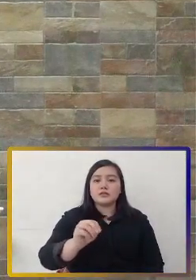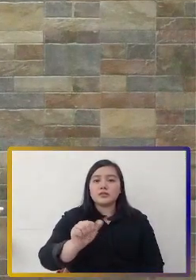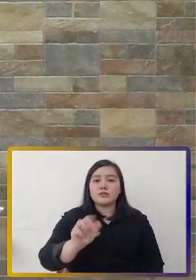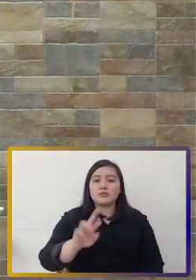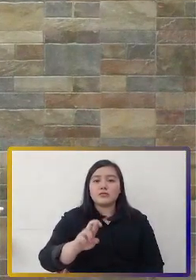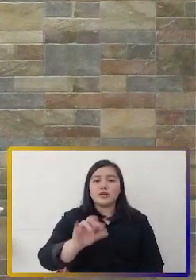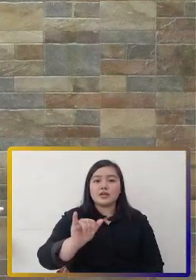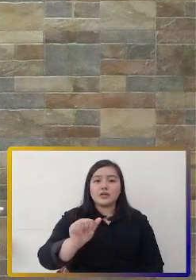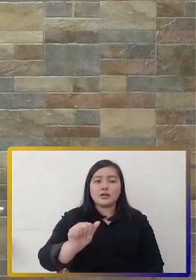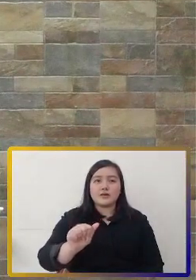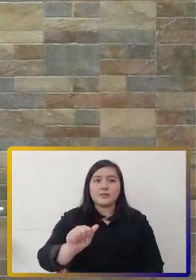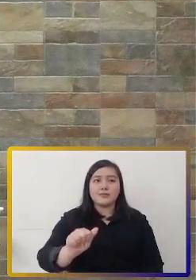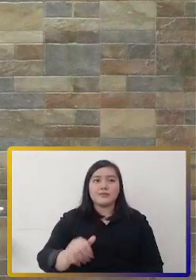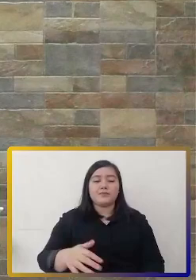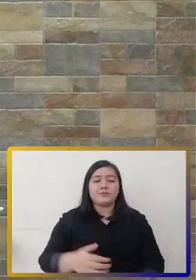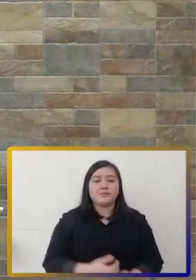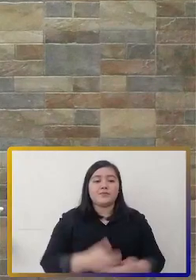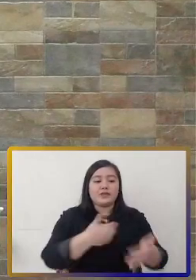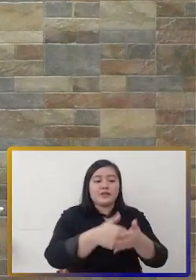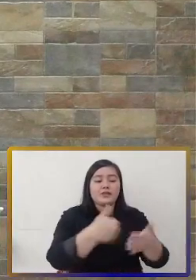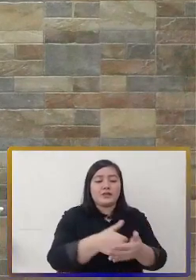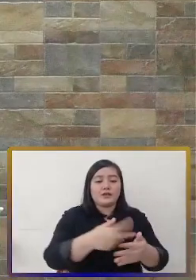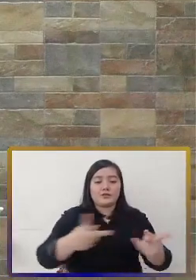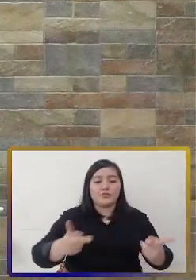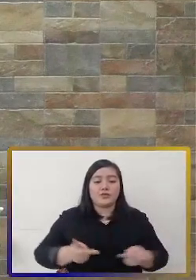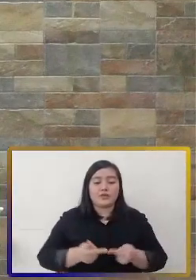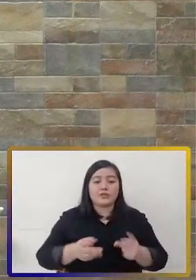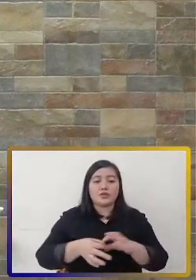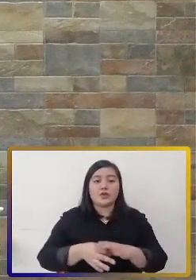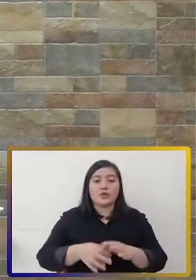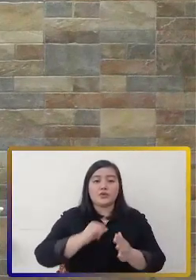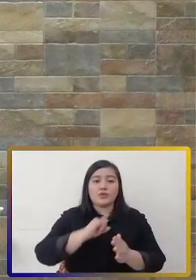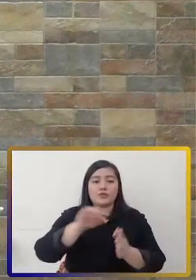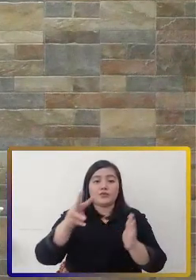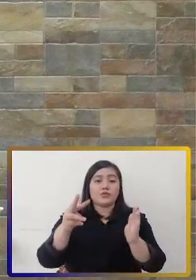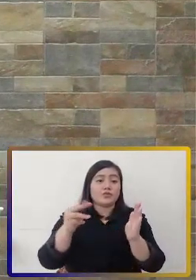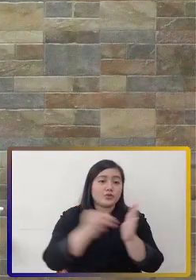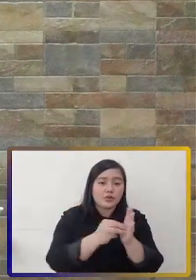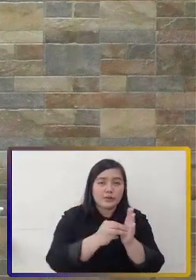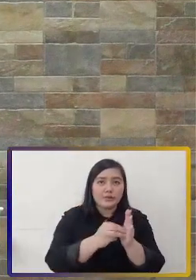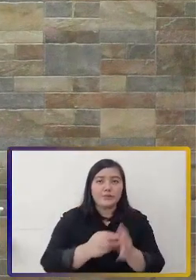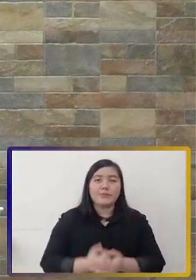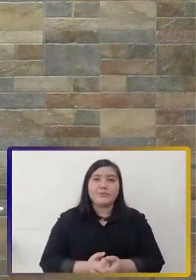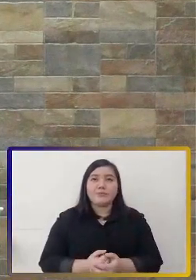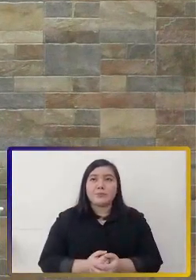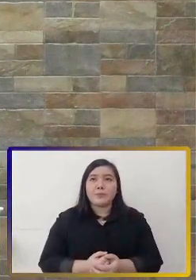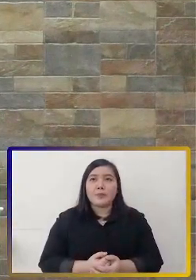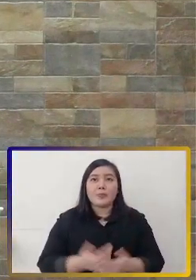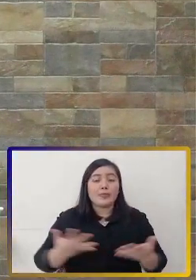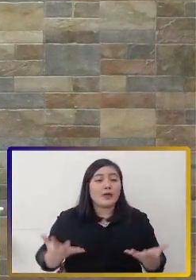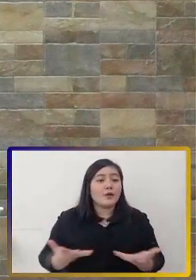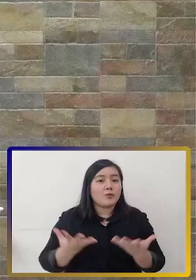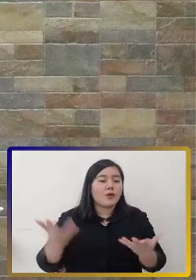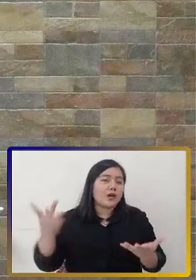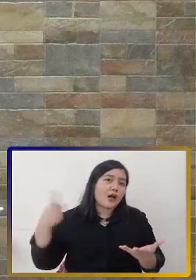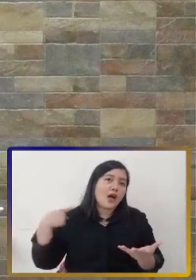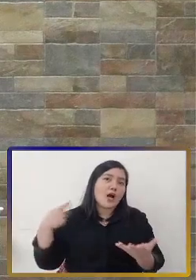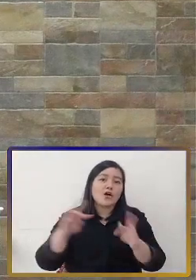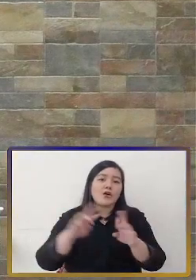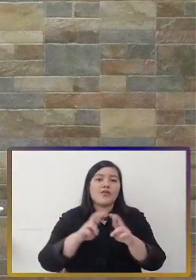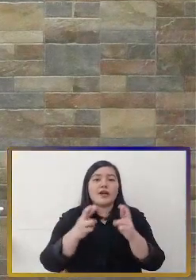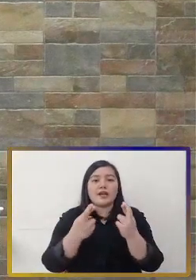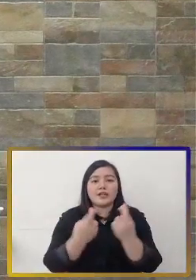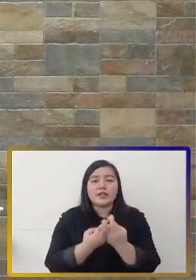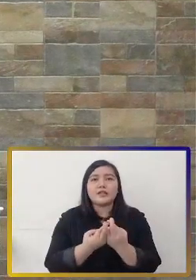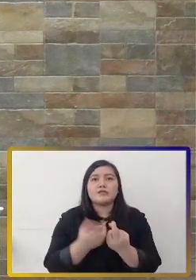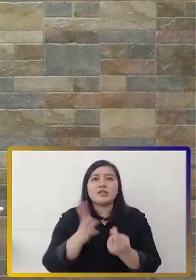kalapit na lugar po niya. Isip kumbaga, yung kapitbahay na lugar po niya. Ito na kung saan nandun yung mga relatives, yung mga iba pa